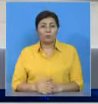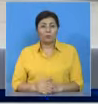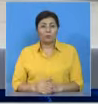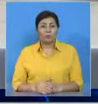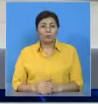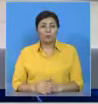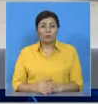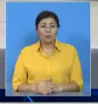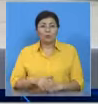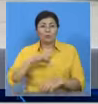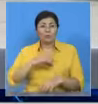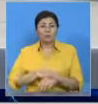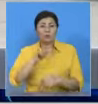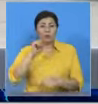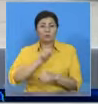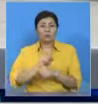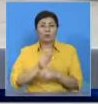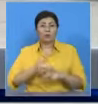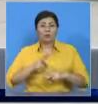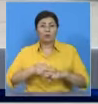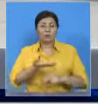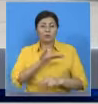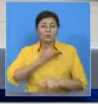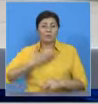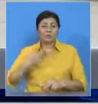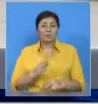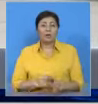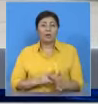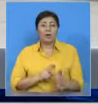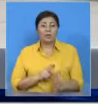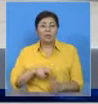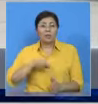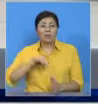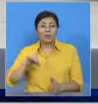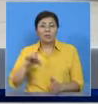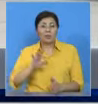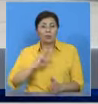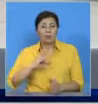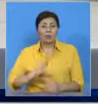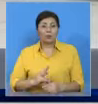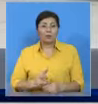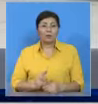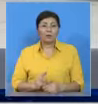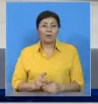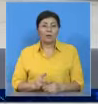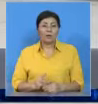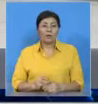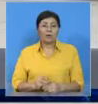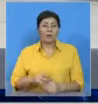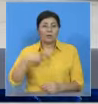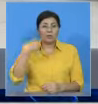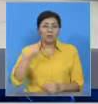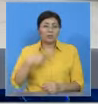дерегин булдурмоо болуп табылат. Ол жөнүндө бизде мына темир жол вокзалдарында, перронда, яны темир жол вокзалдын ичинде орналашкан жеке